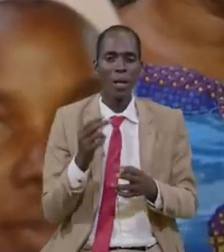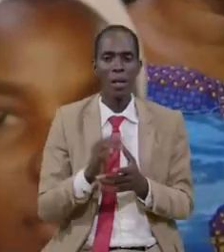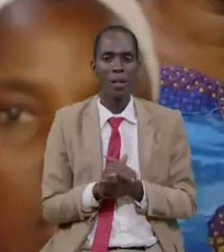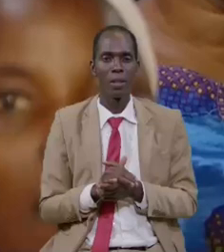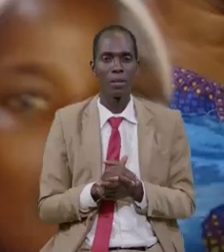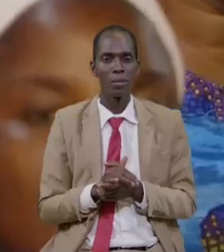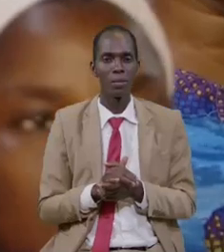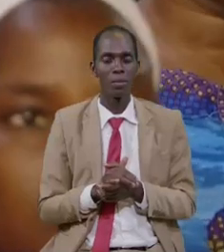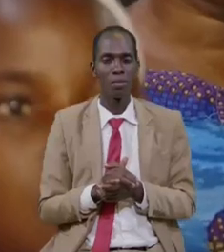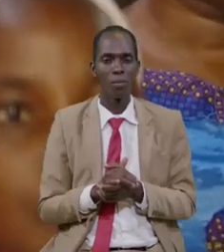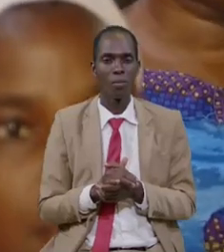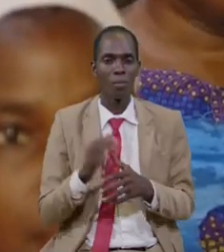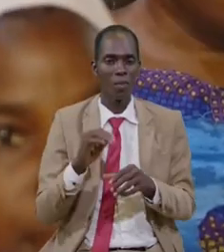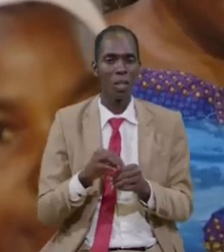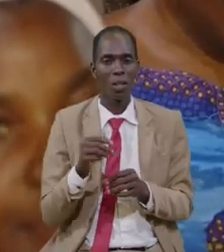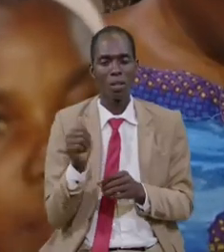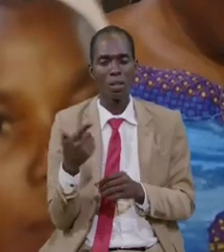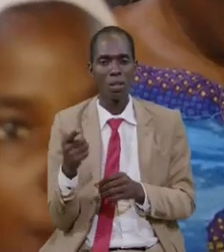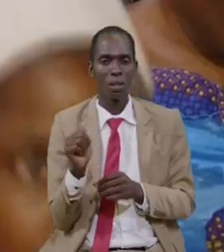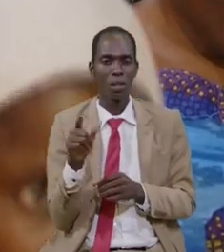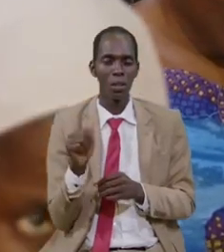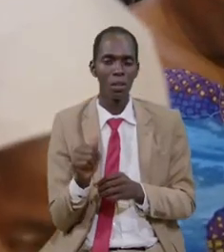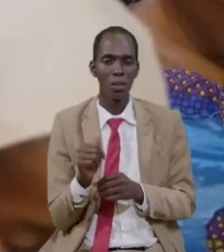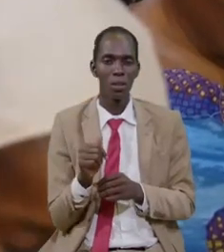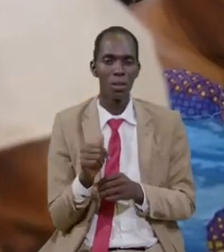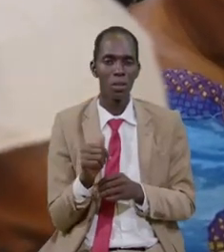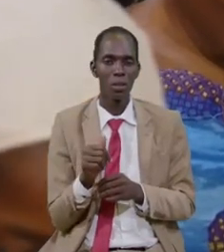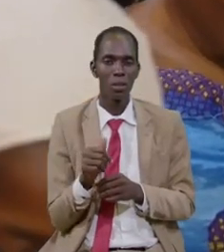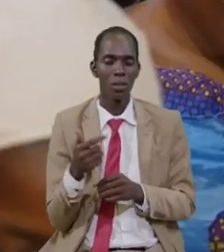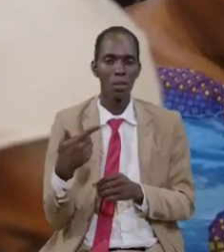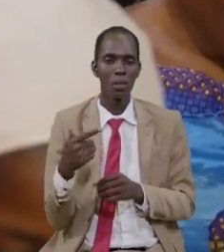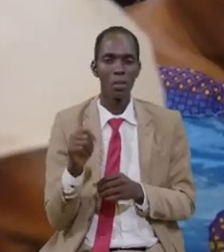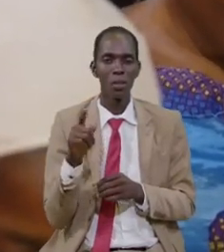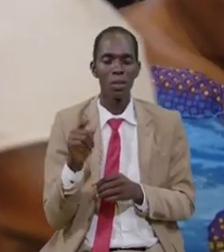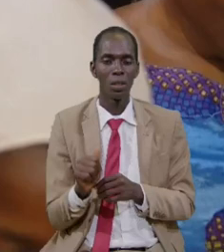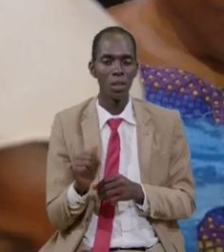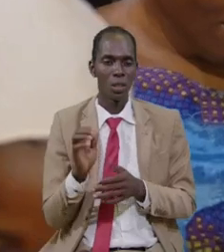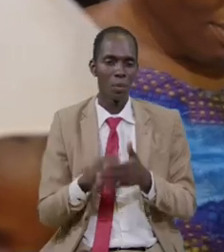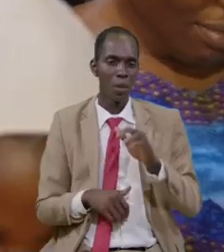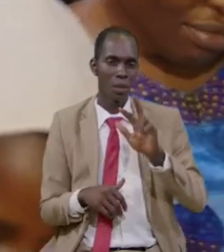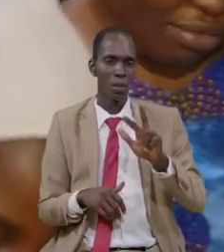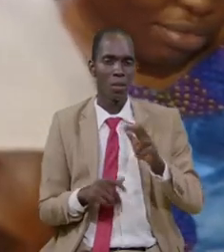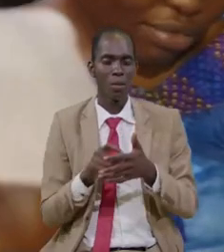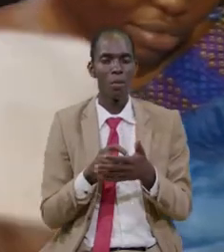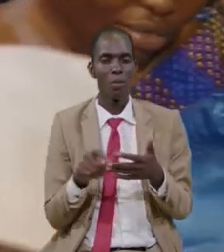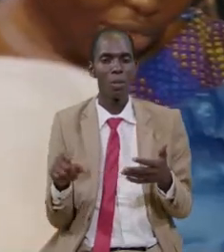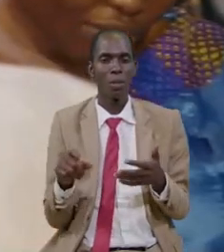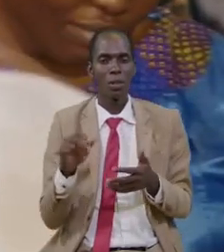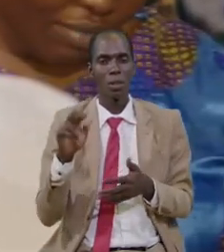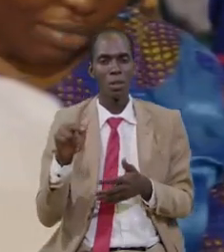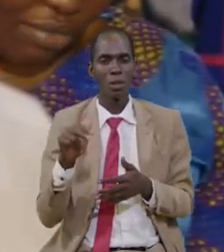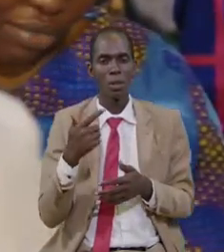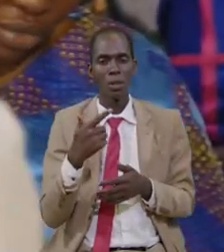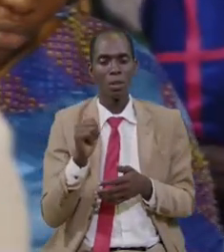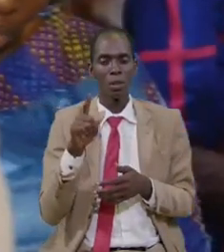En Galates, au chapitre 3, verset 13,